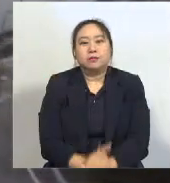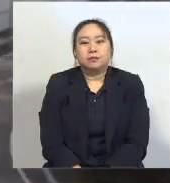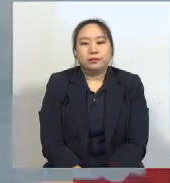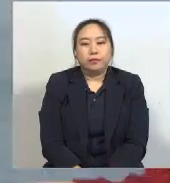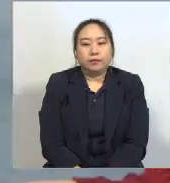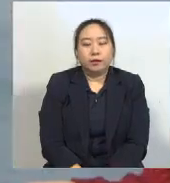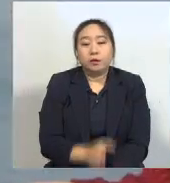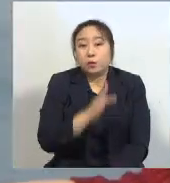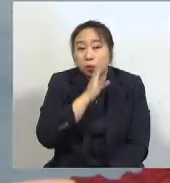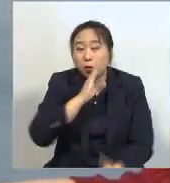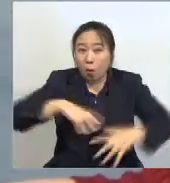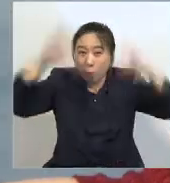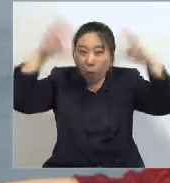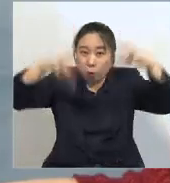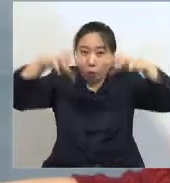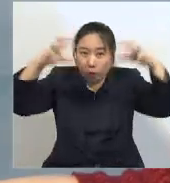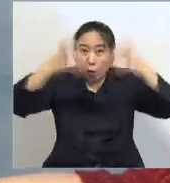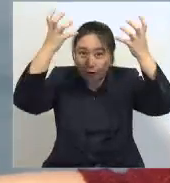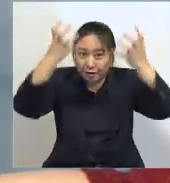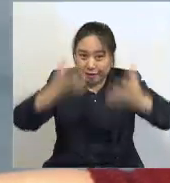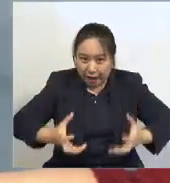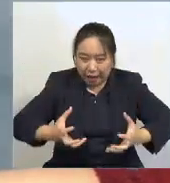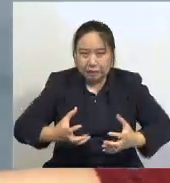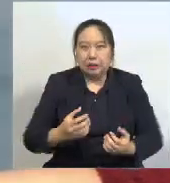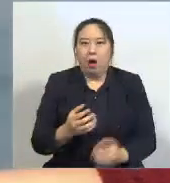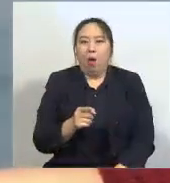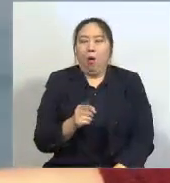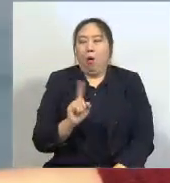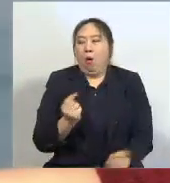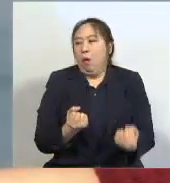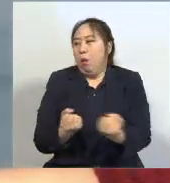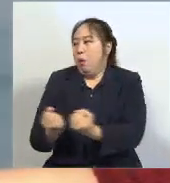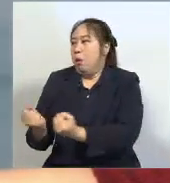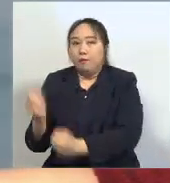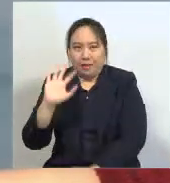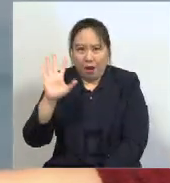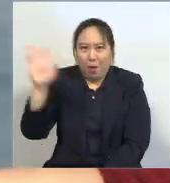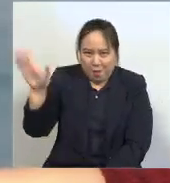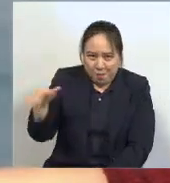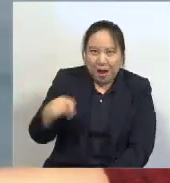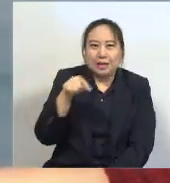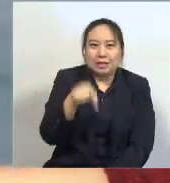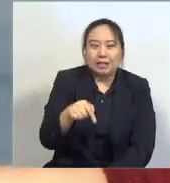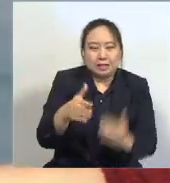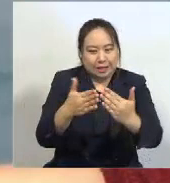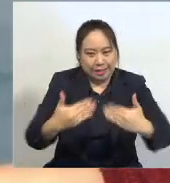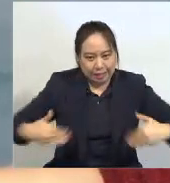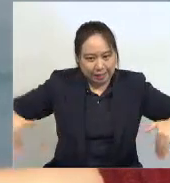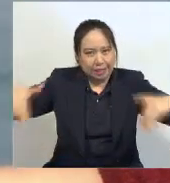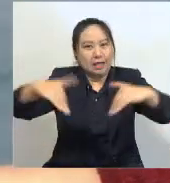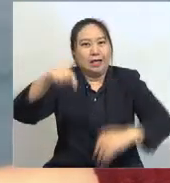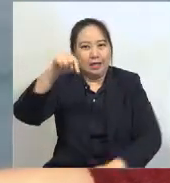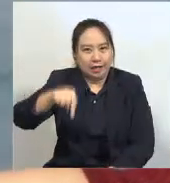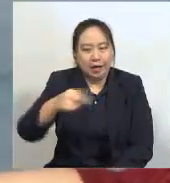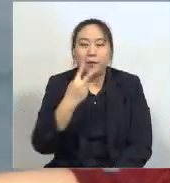ค่ะถ้าวันไหนฝนตกหนักๆ นะคะอย่าเพิ่งหันหัวรถไปไหนนะคะมาที่เขื่อนนะคะเพราะว่าอยากจะเชิญชวนนะคะมาเ